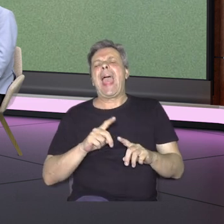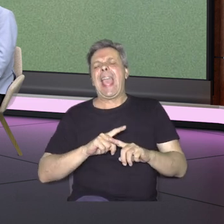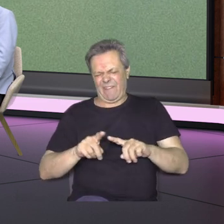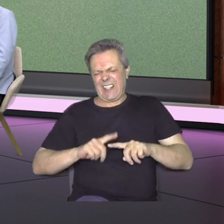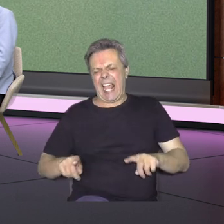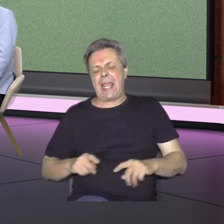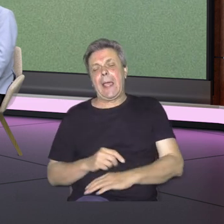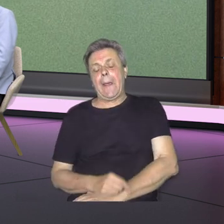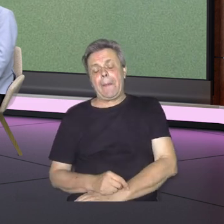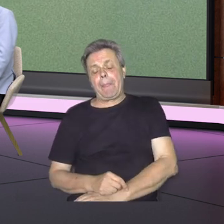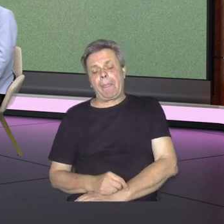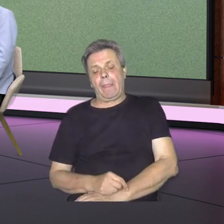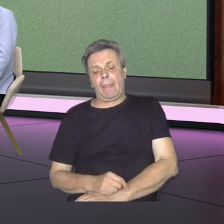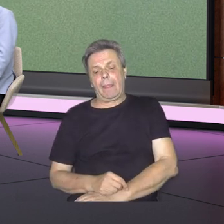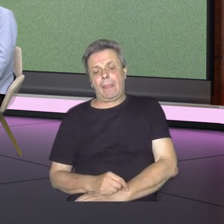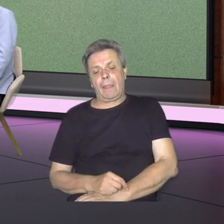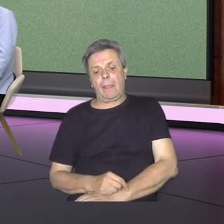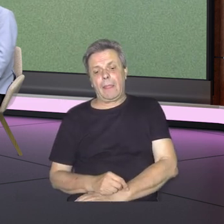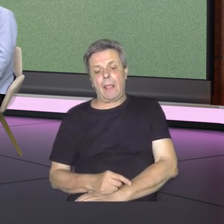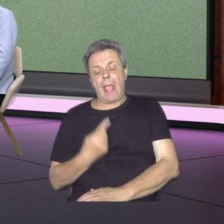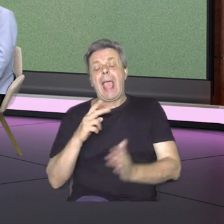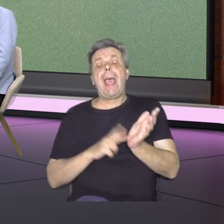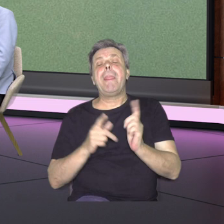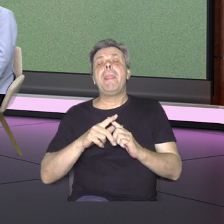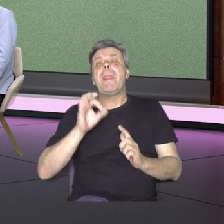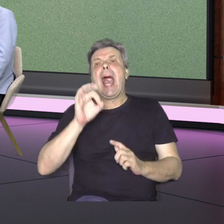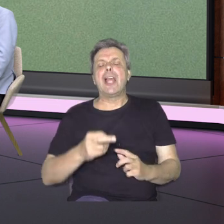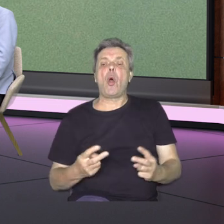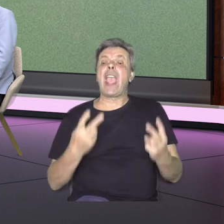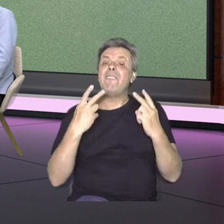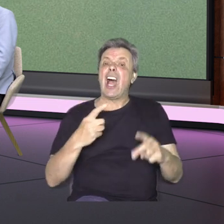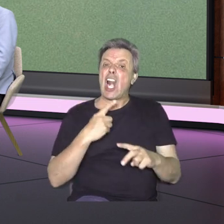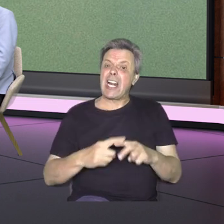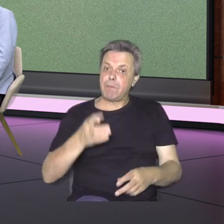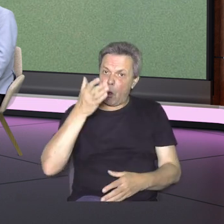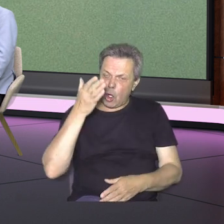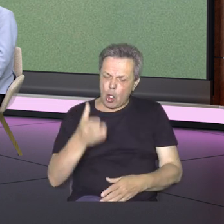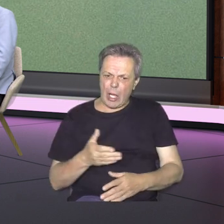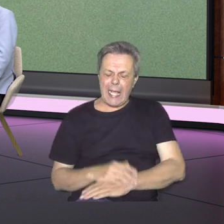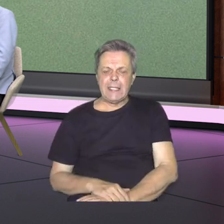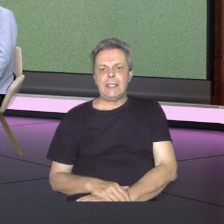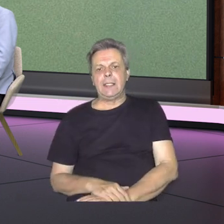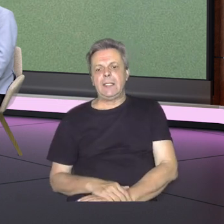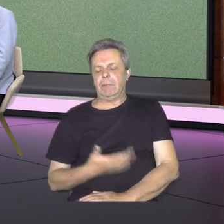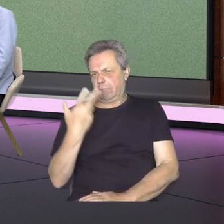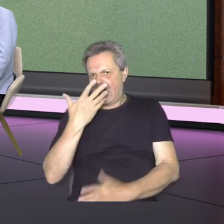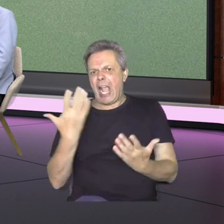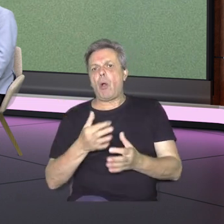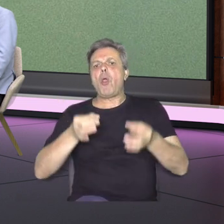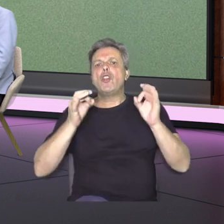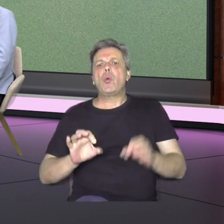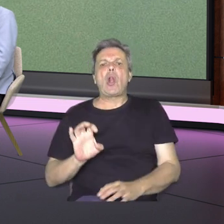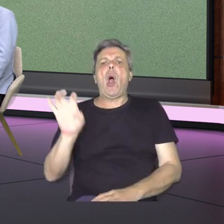nesvrstanih, ali NATO pakt je važan zbog toga da